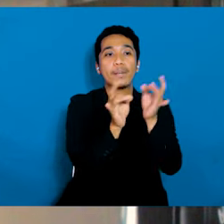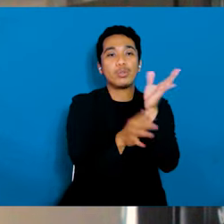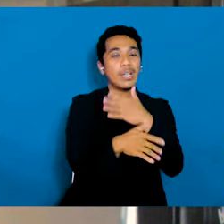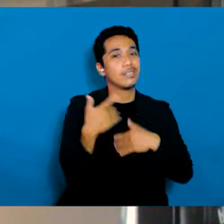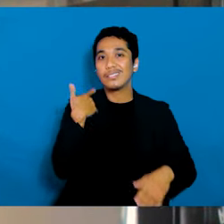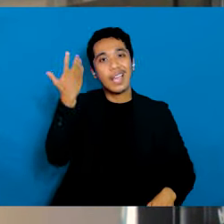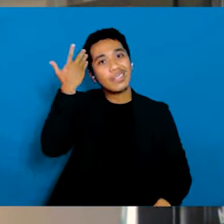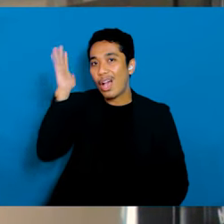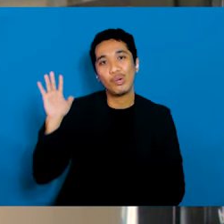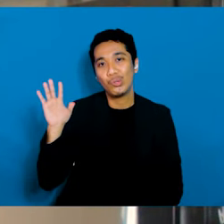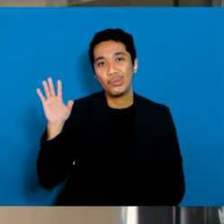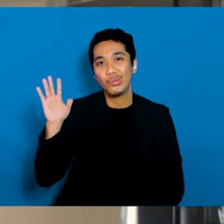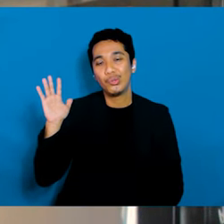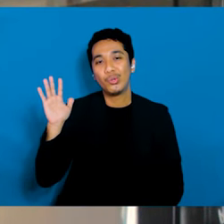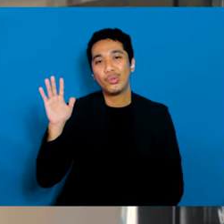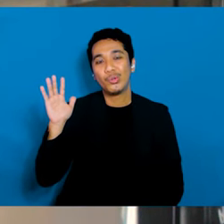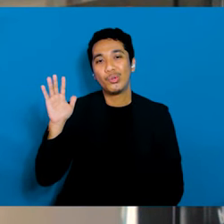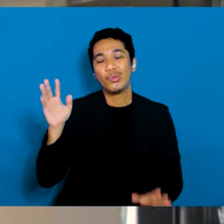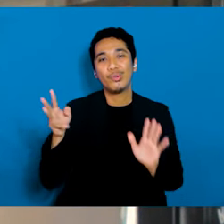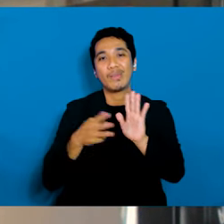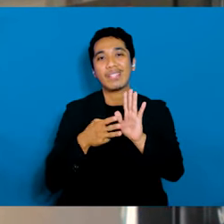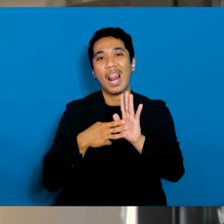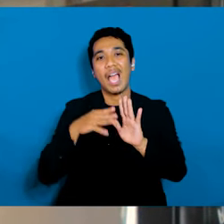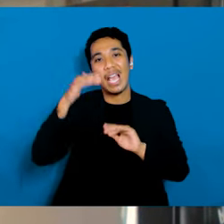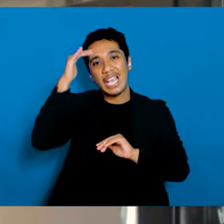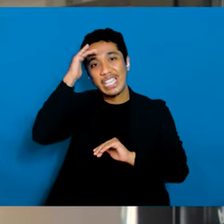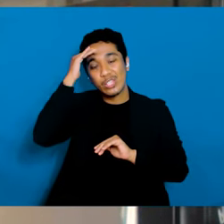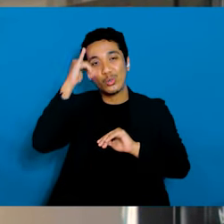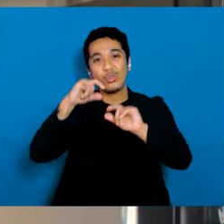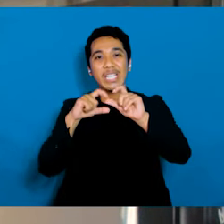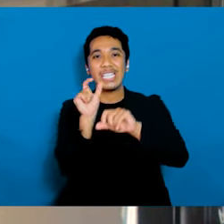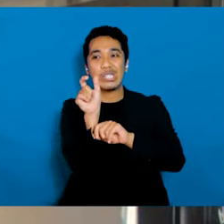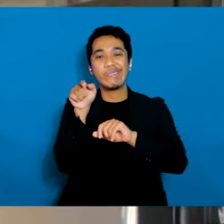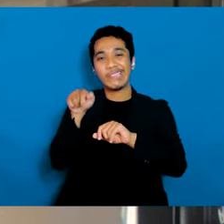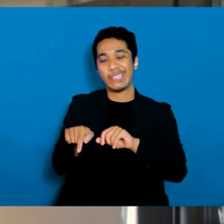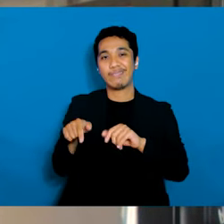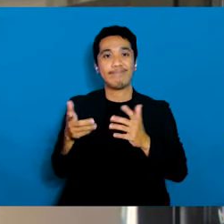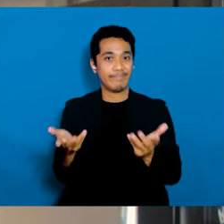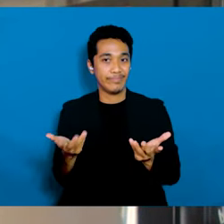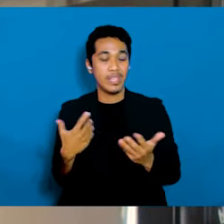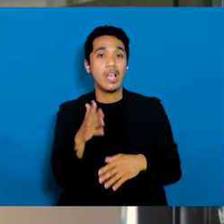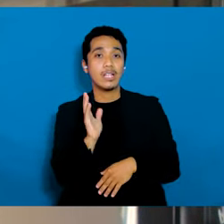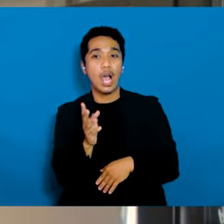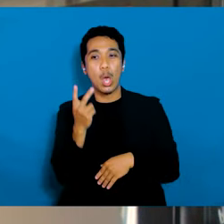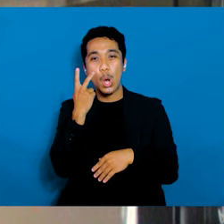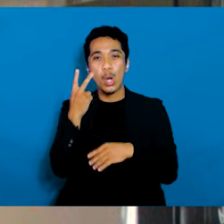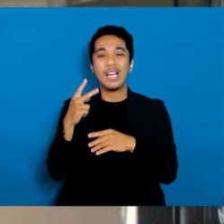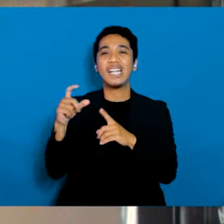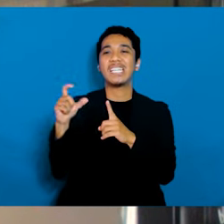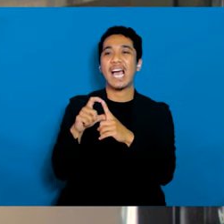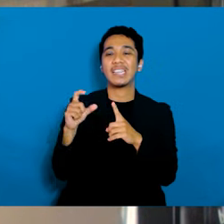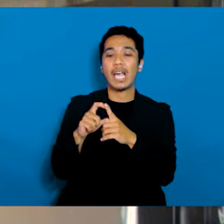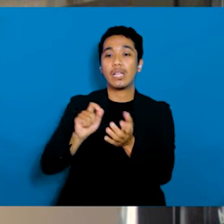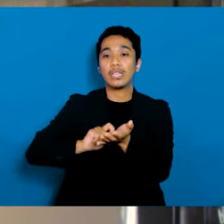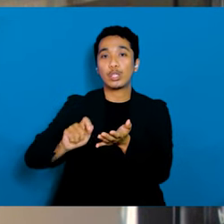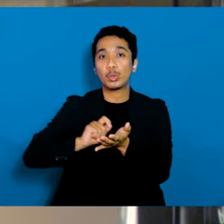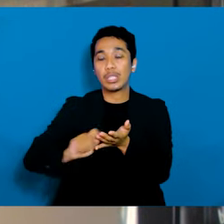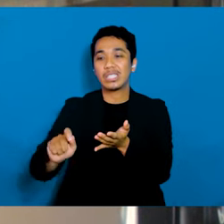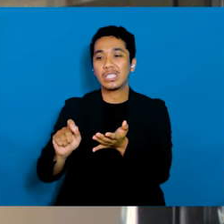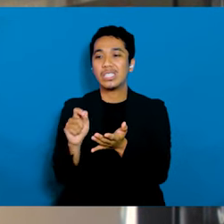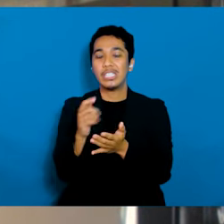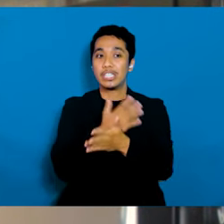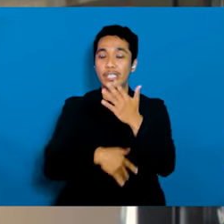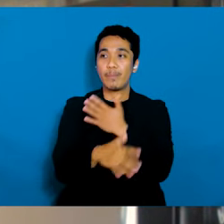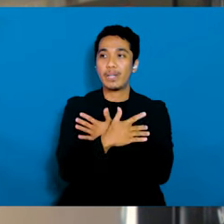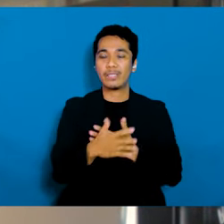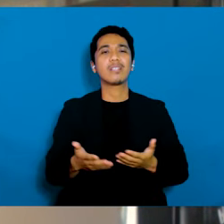pendataan, petugas pendata pun tidak paham dengan isu ini gitu. Nah, ini yang menjadi apa ya, kalau di data saja kita sudah